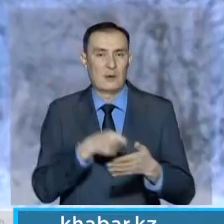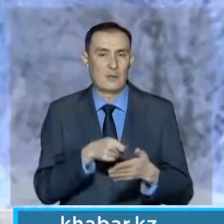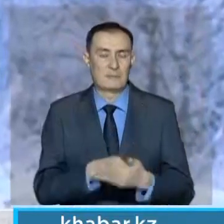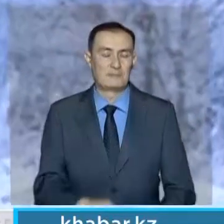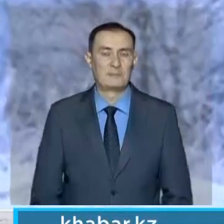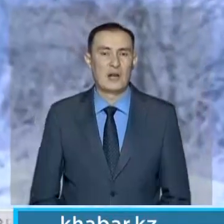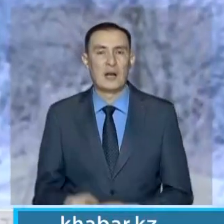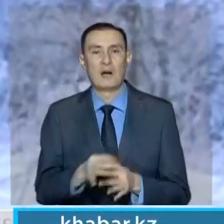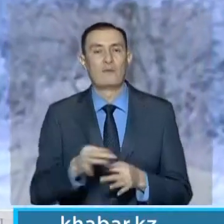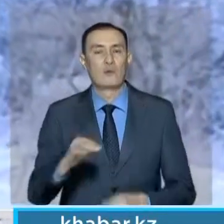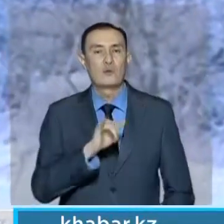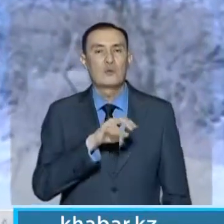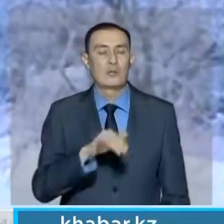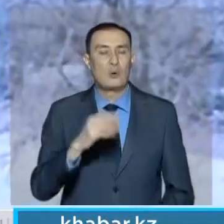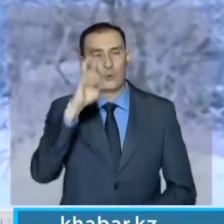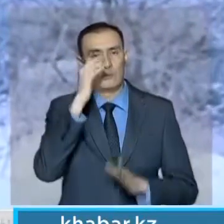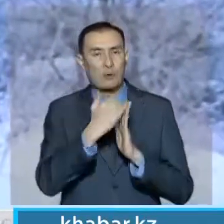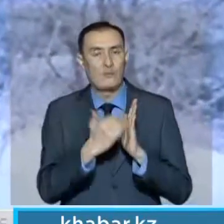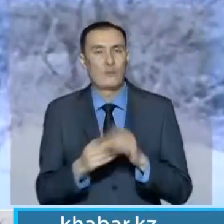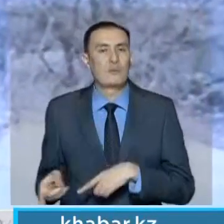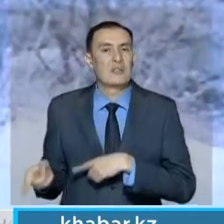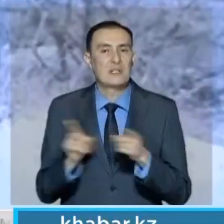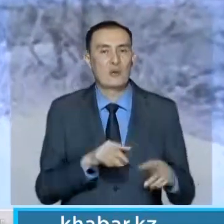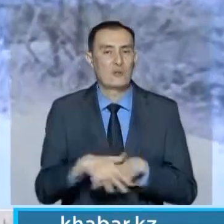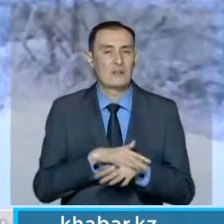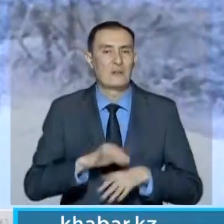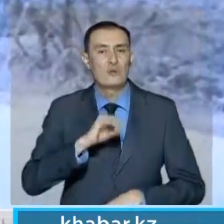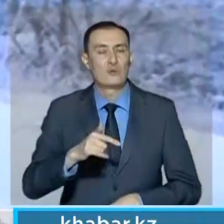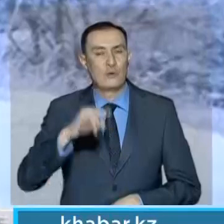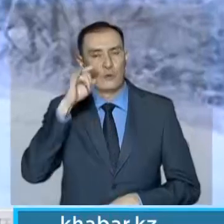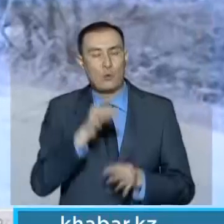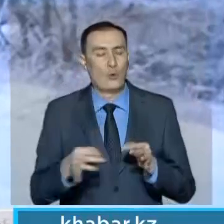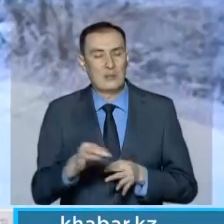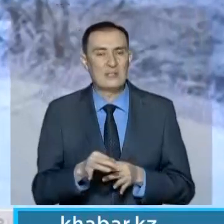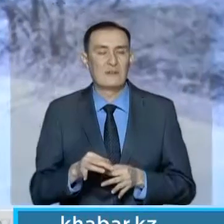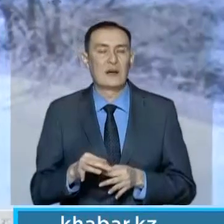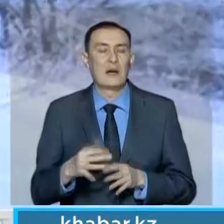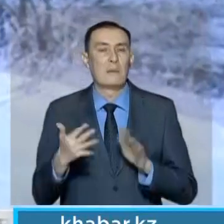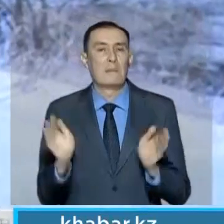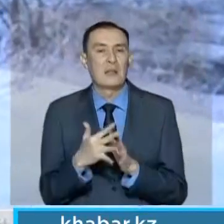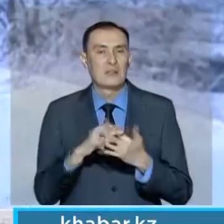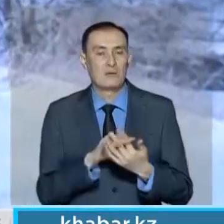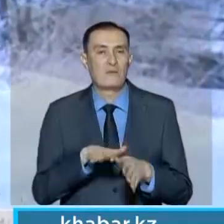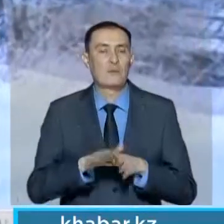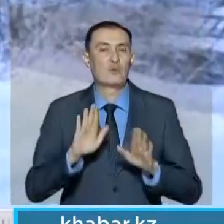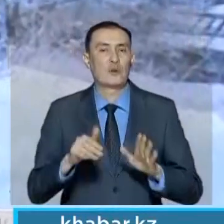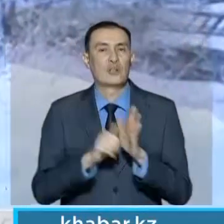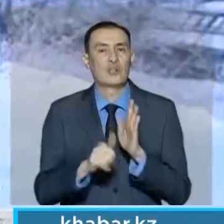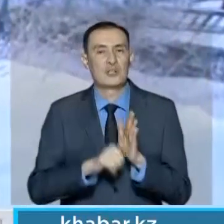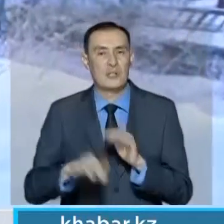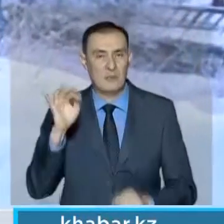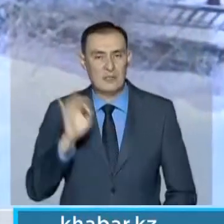А в области Улутау государственную программу по переселению жителей южных регионов малонаселенные села смогли выполнить лишь